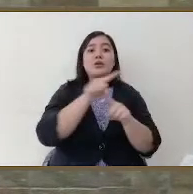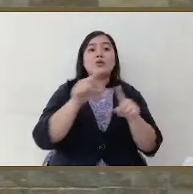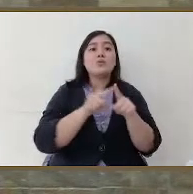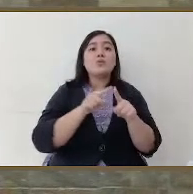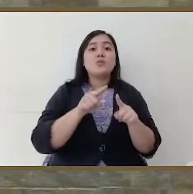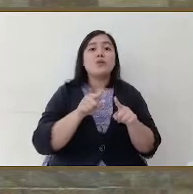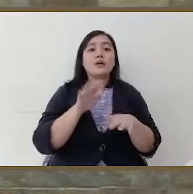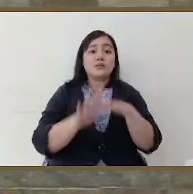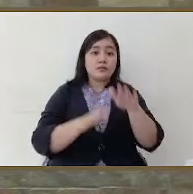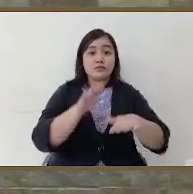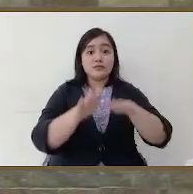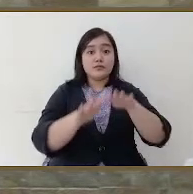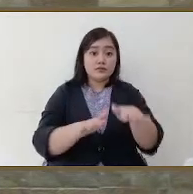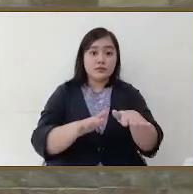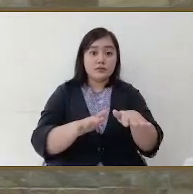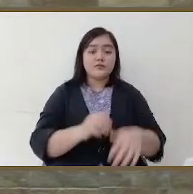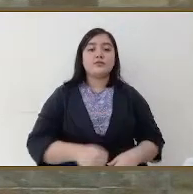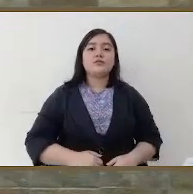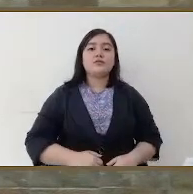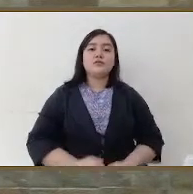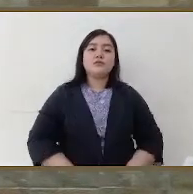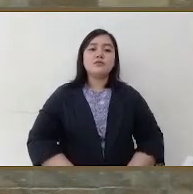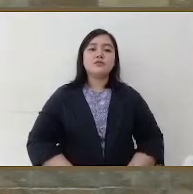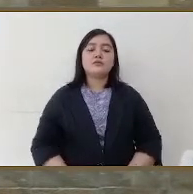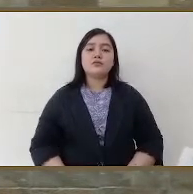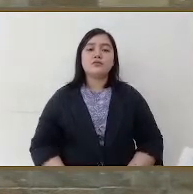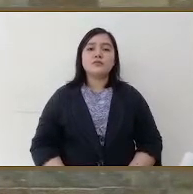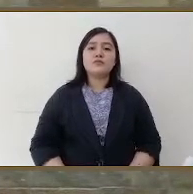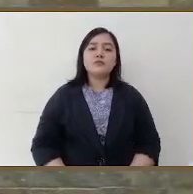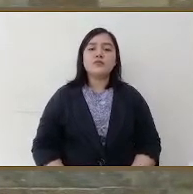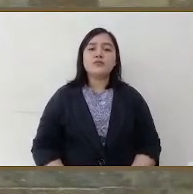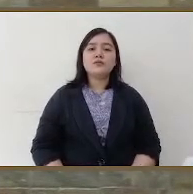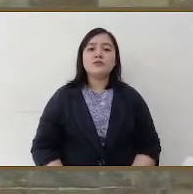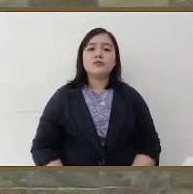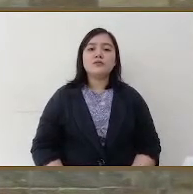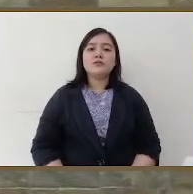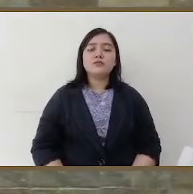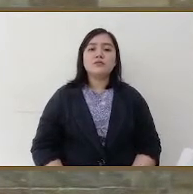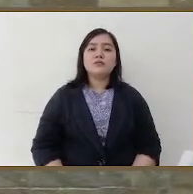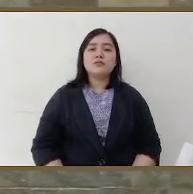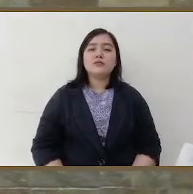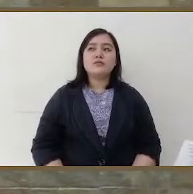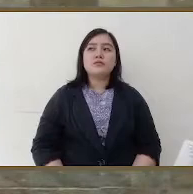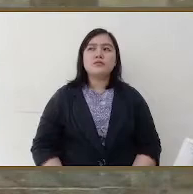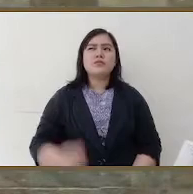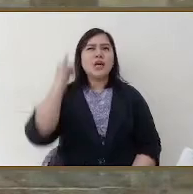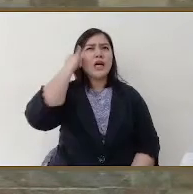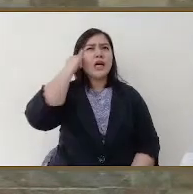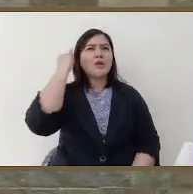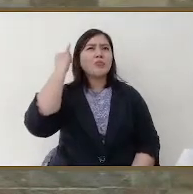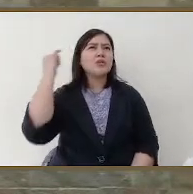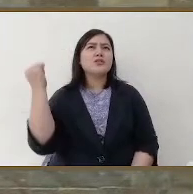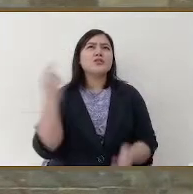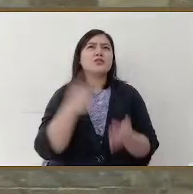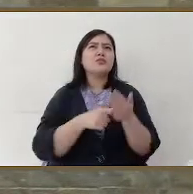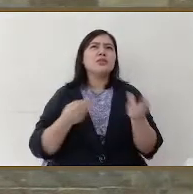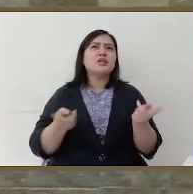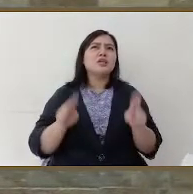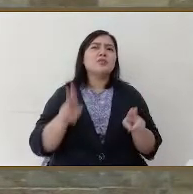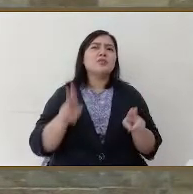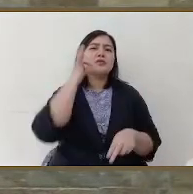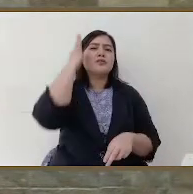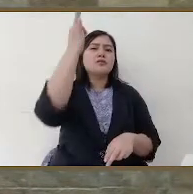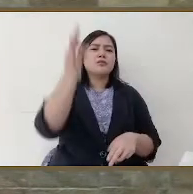naglalakad. At ang sinasabi ko po sa inyo, mapatid, ang ating anak, imagine niyo kung anong mangyayari sa ating anak na bago siya,